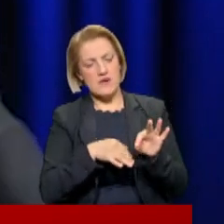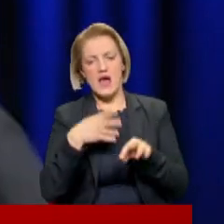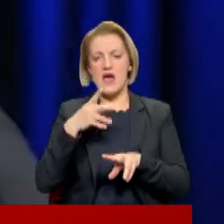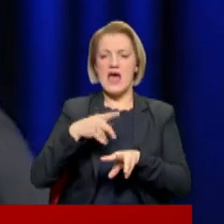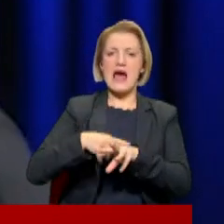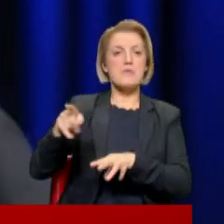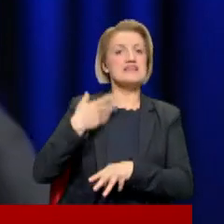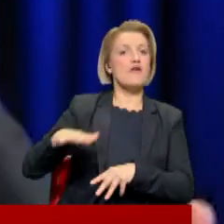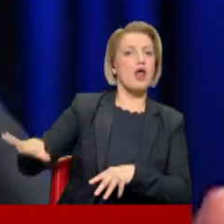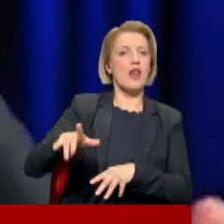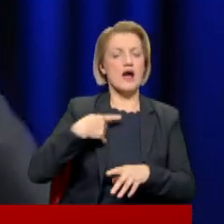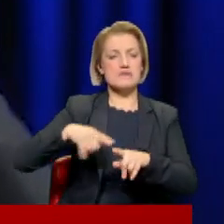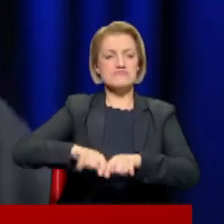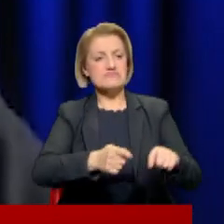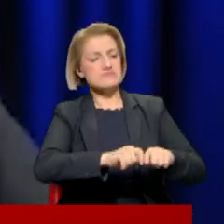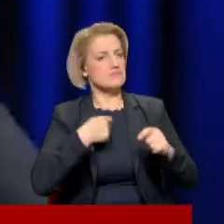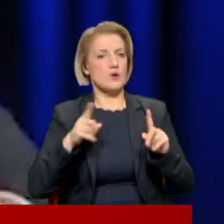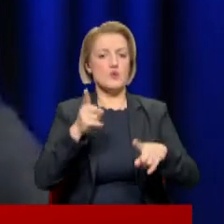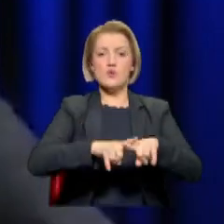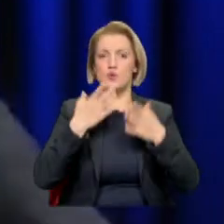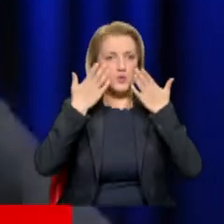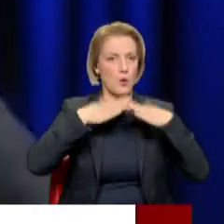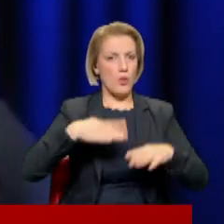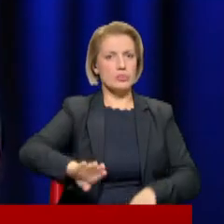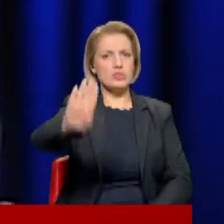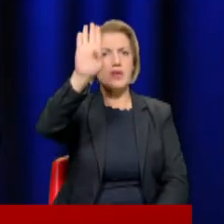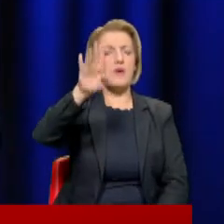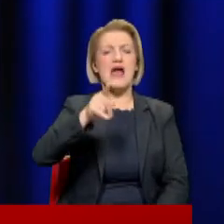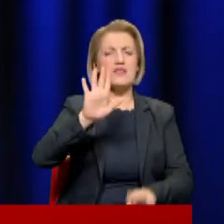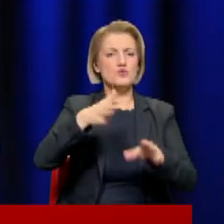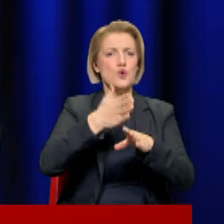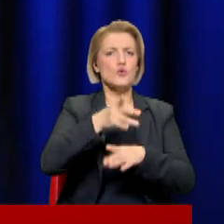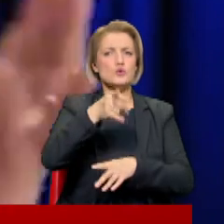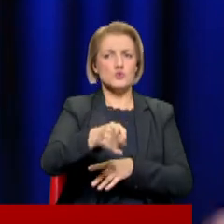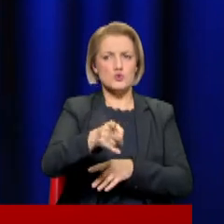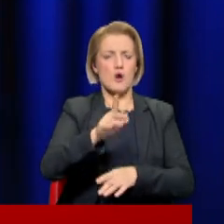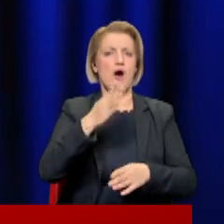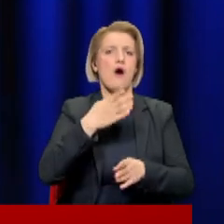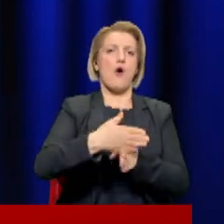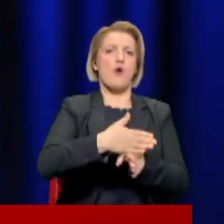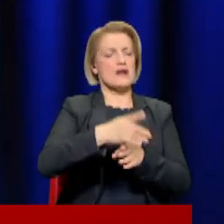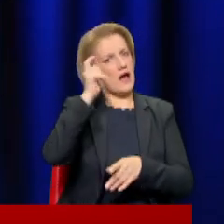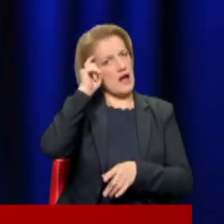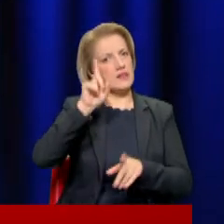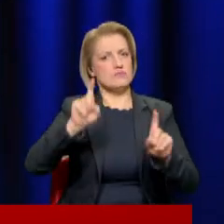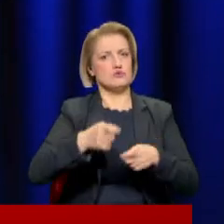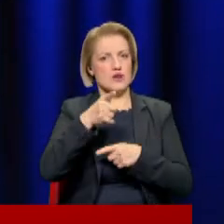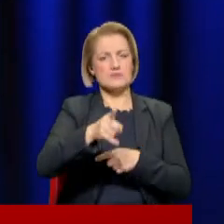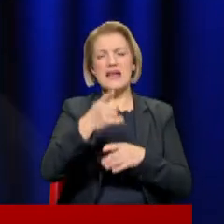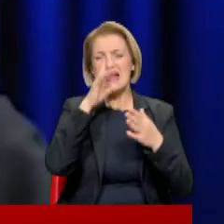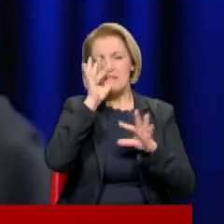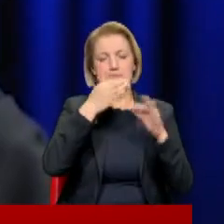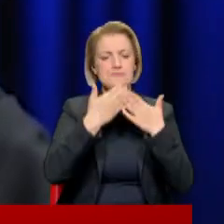Ekrem Bey'i sevenleri kırma lüksümüz yok ama demokratik bir şekilde en doğrusunu arayacağız ve bunu ortak akılla bulacağız bunun önünde kim